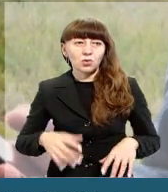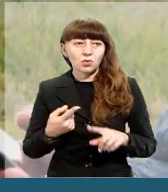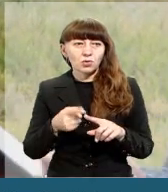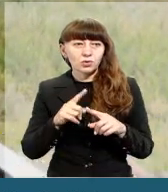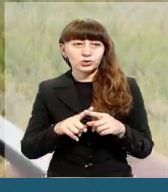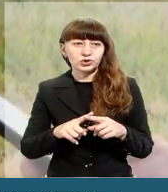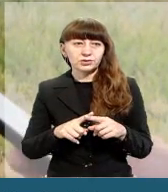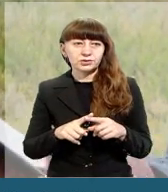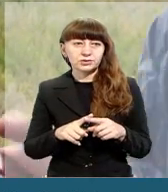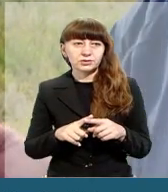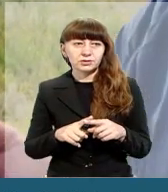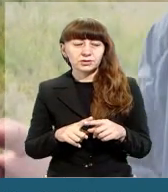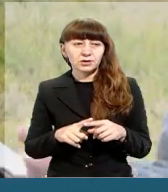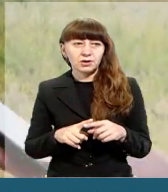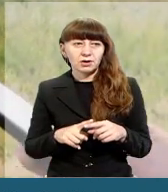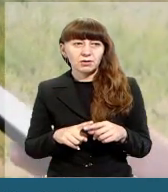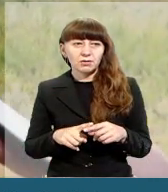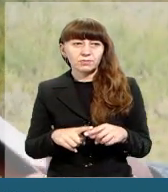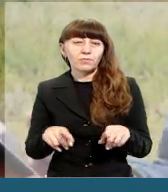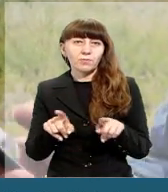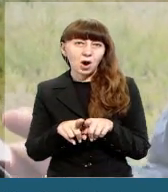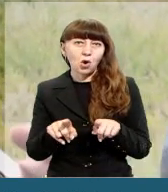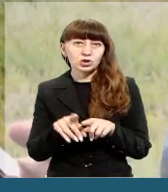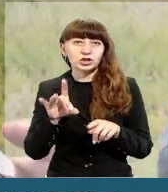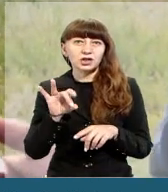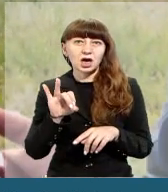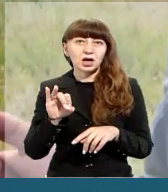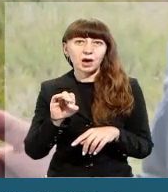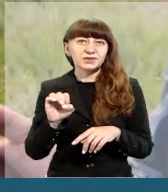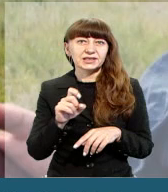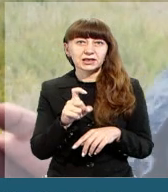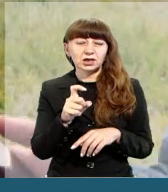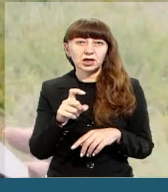Шалгиіз жыраудың бір жақсы жазған өлеңі бар, сонда айтылған: